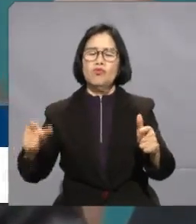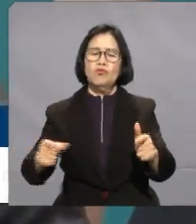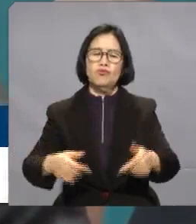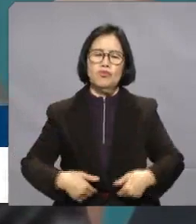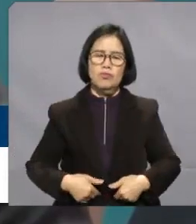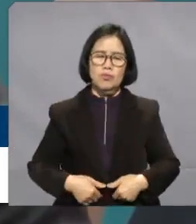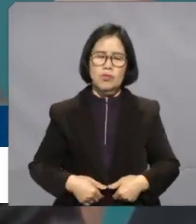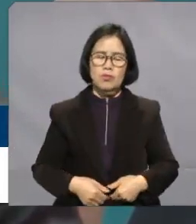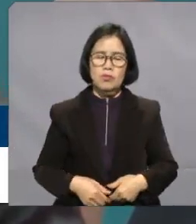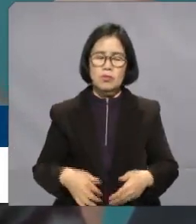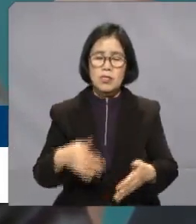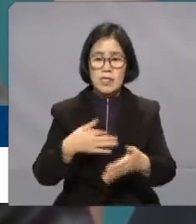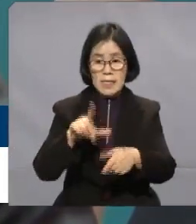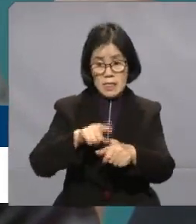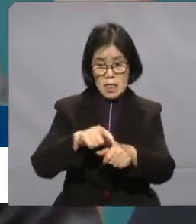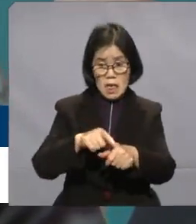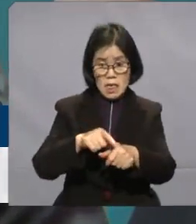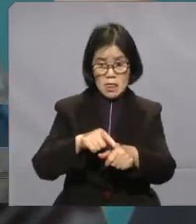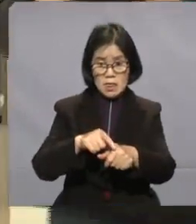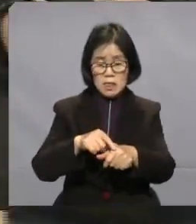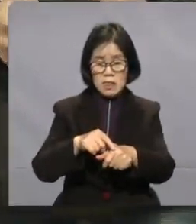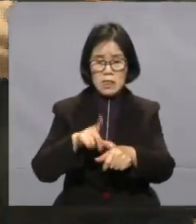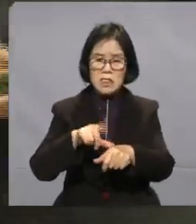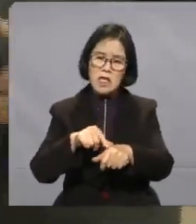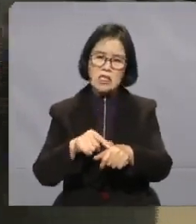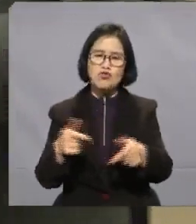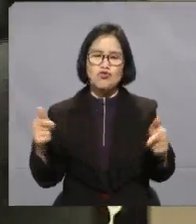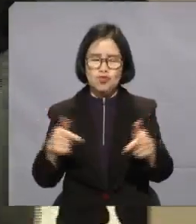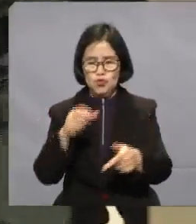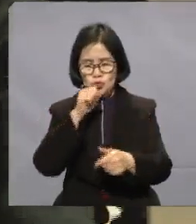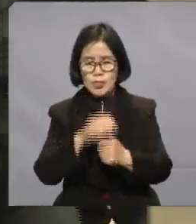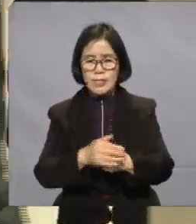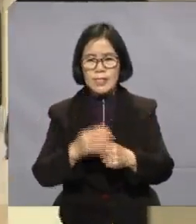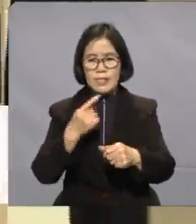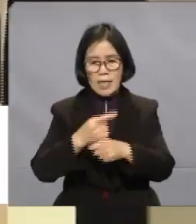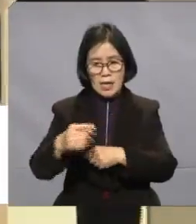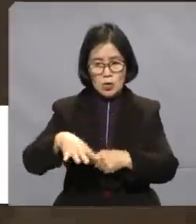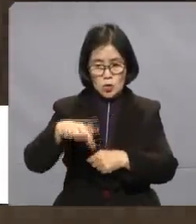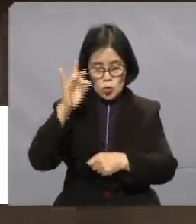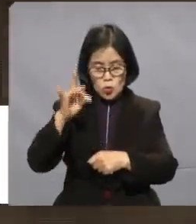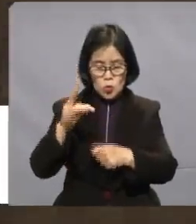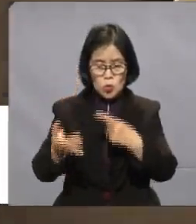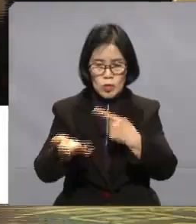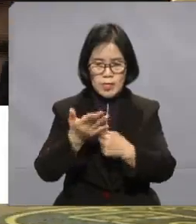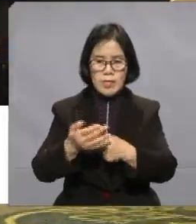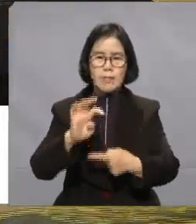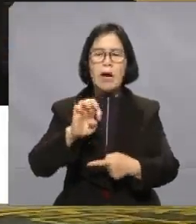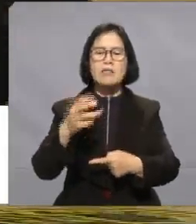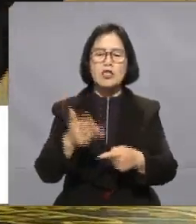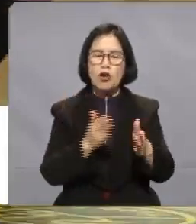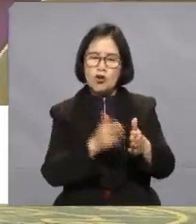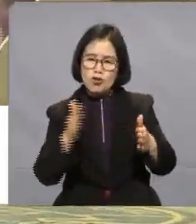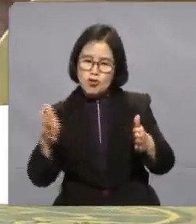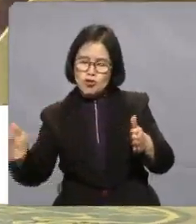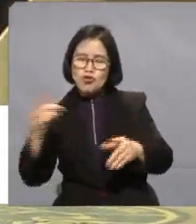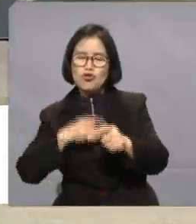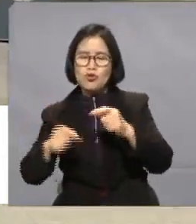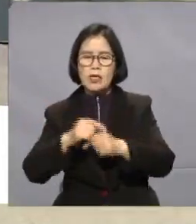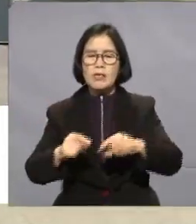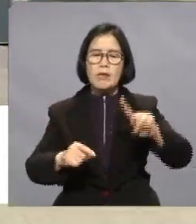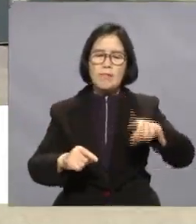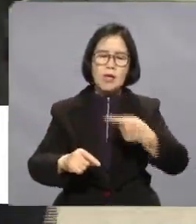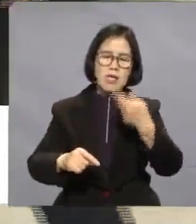배차는 조금 더 줄어들면 좋을 것 같습니다. 내년 초까지 48칸을 추가한다고 밝혔지만